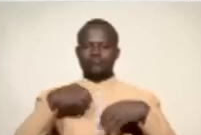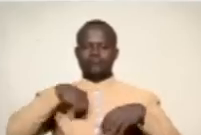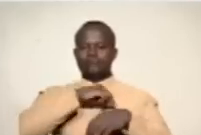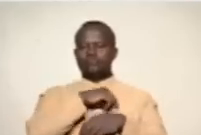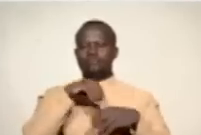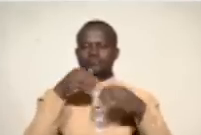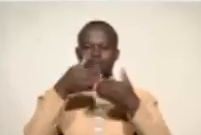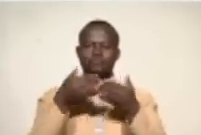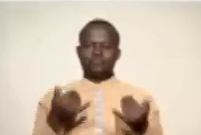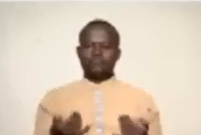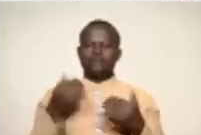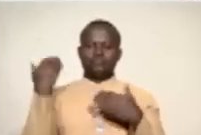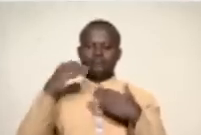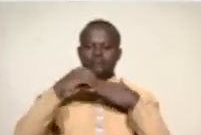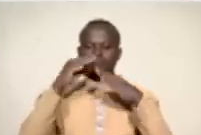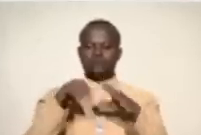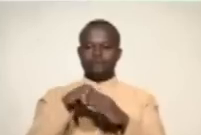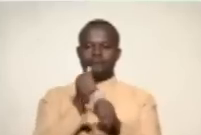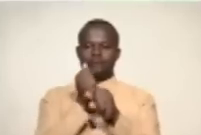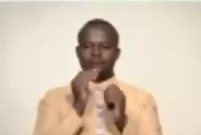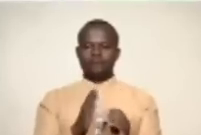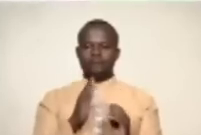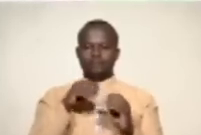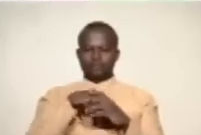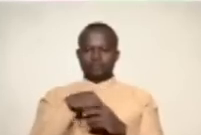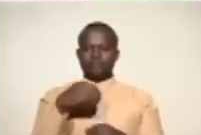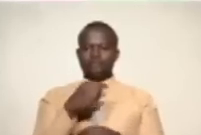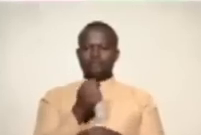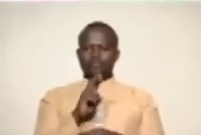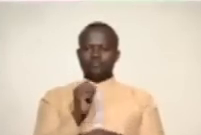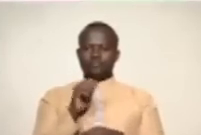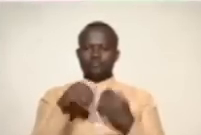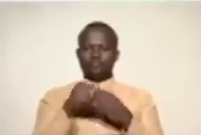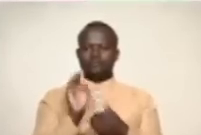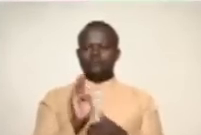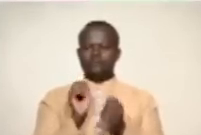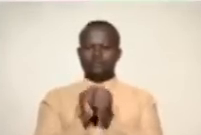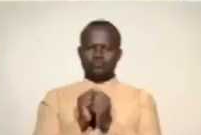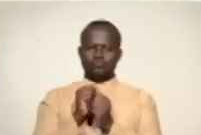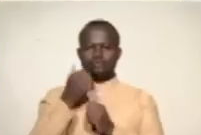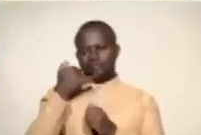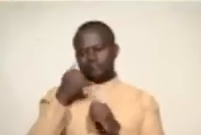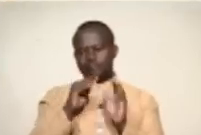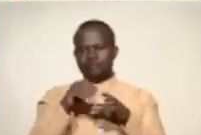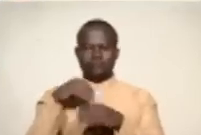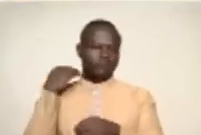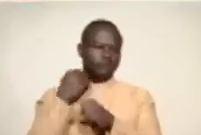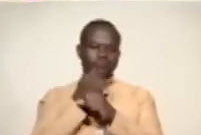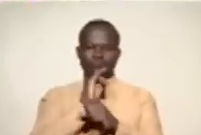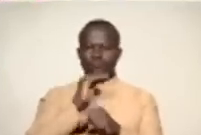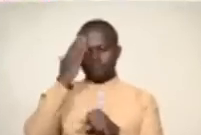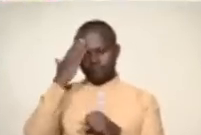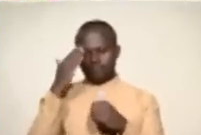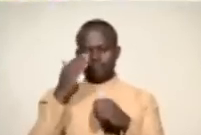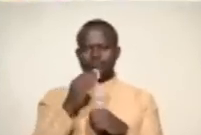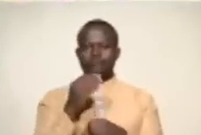Ntara y'Amajyepfo, abari abayobozi n'abakozi mu zari Prefecture Gitarama, Butare na Gikongoro bishwe muri Jenoside yakorewe Abatutsi bamenyekanye